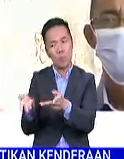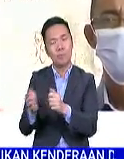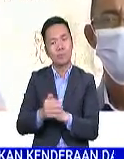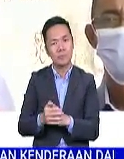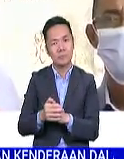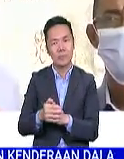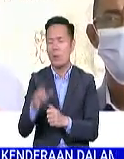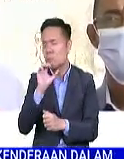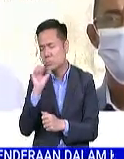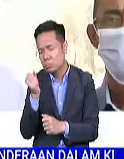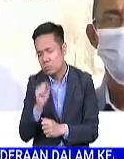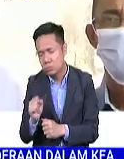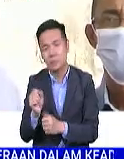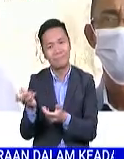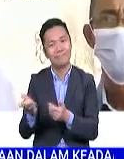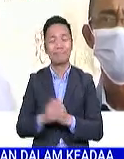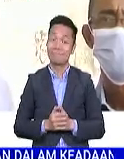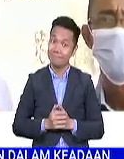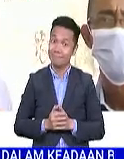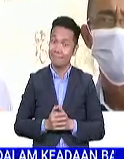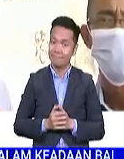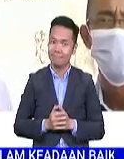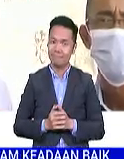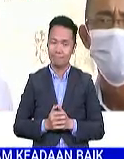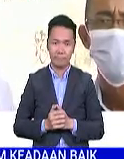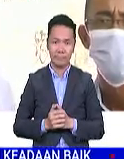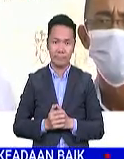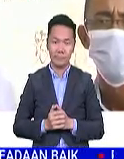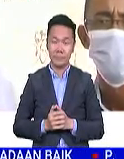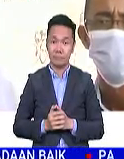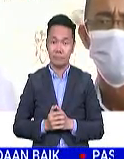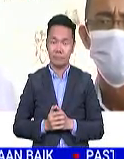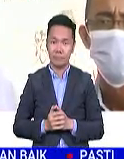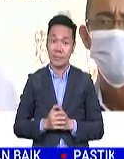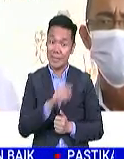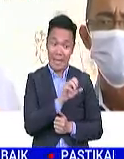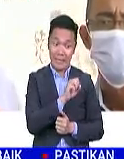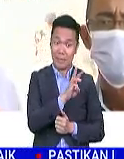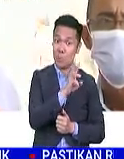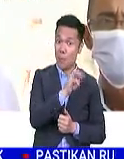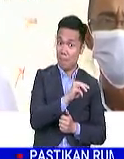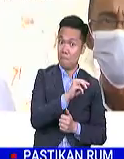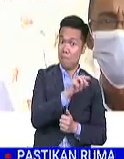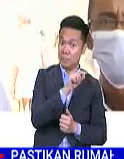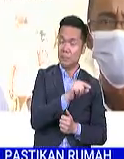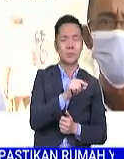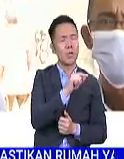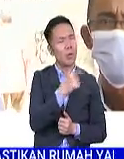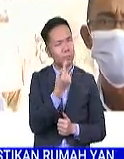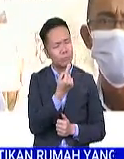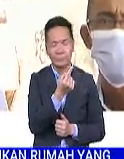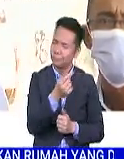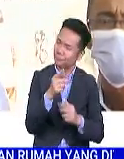kepada Wage tool ini adalah suatu usaha untuk menunjukkan bahwa stbm ataupun masyarakat kita sentiasa